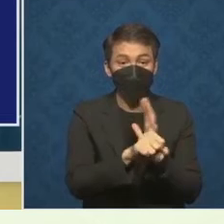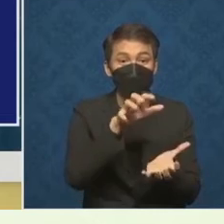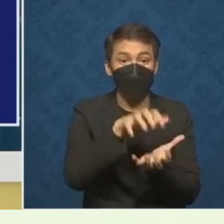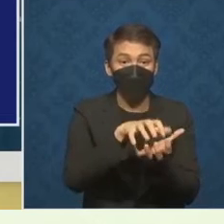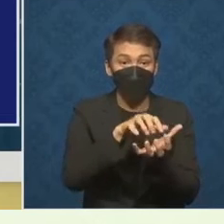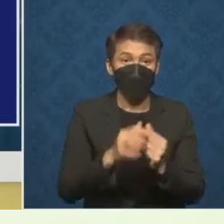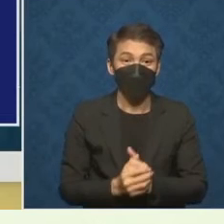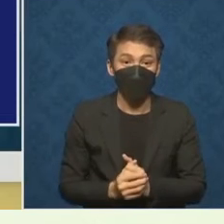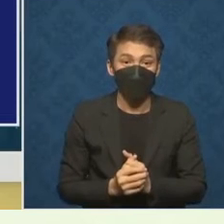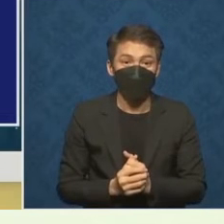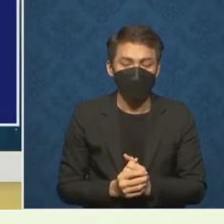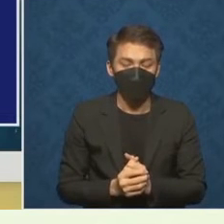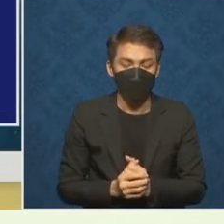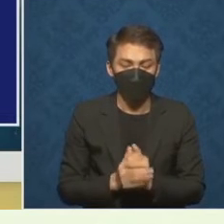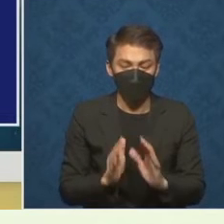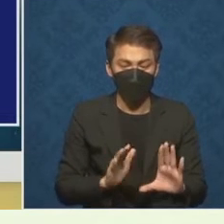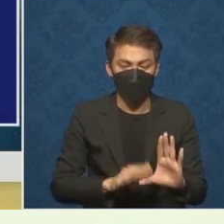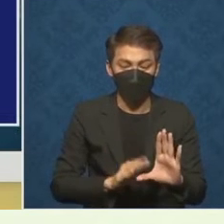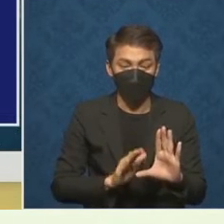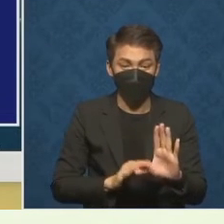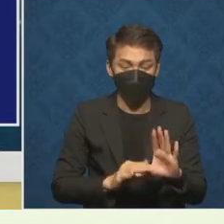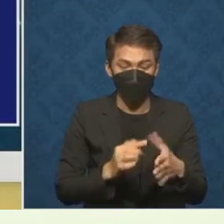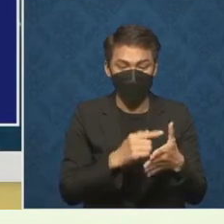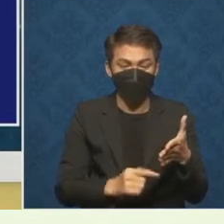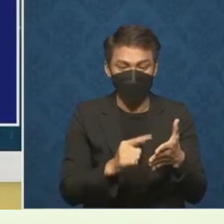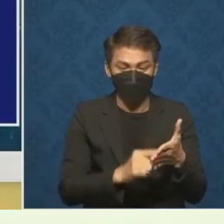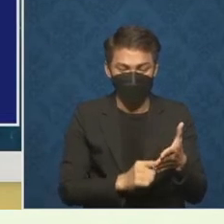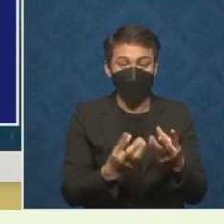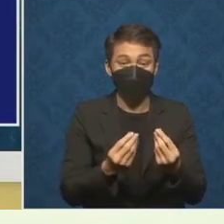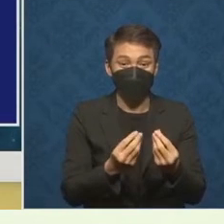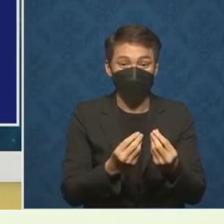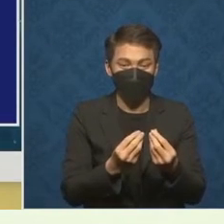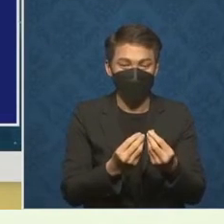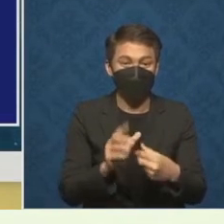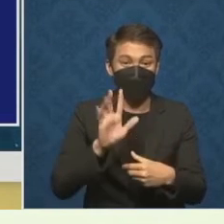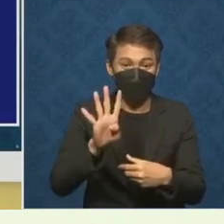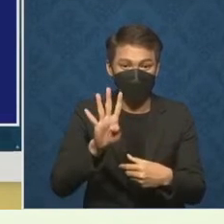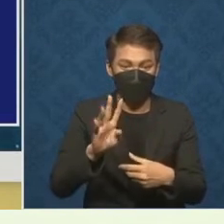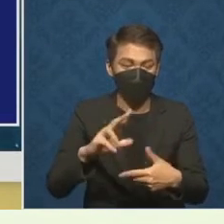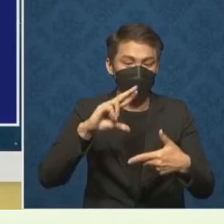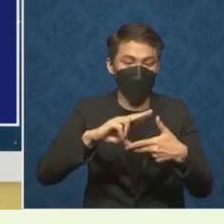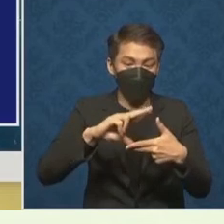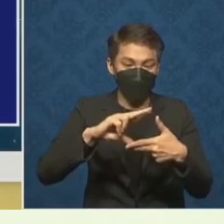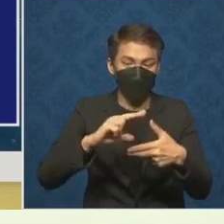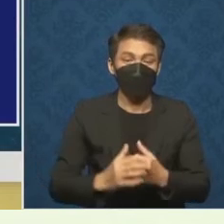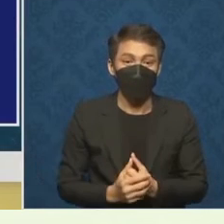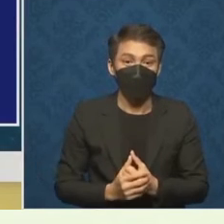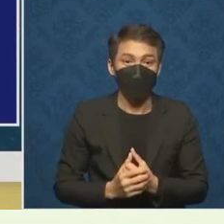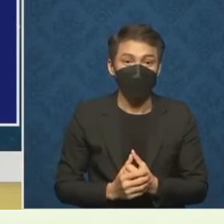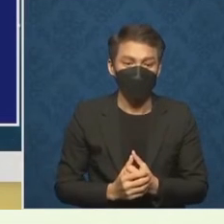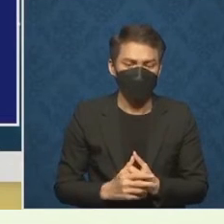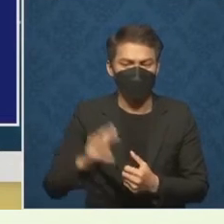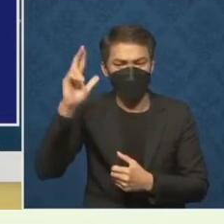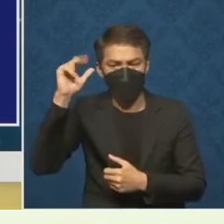ครพลังประชารัฐหมายเลข4ที่ผมต้องเอ่ยชื่อเพราะอะไรทั้งลำปางก็ดีต